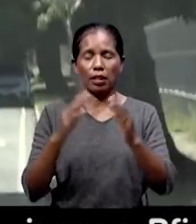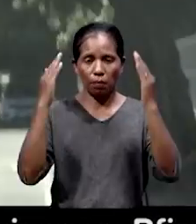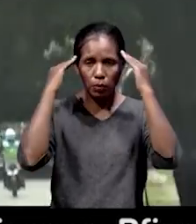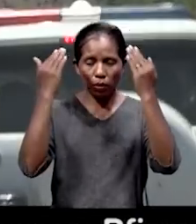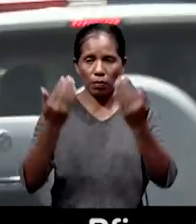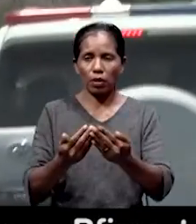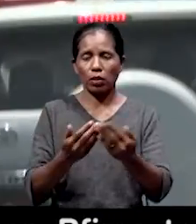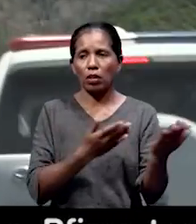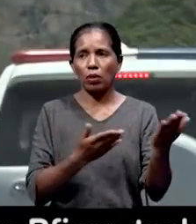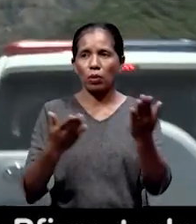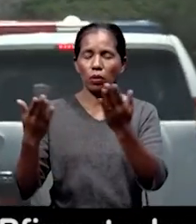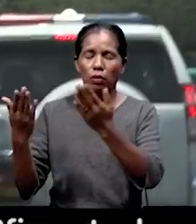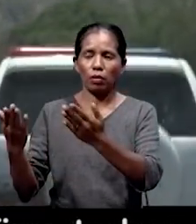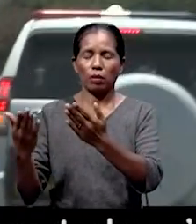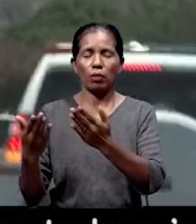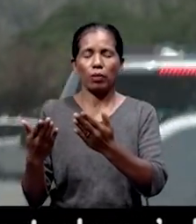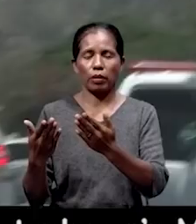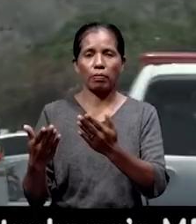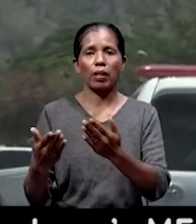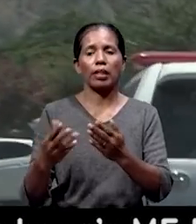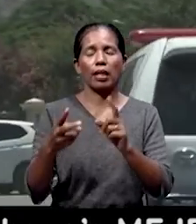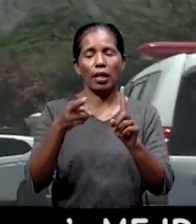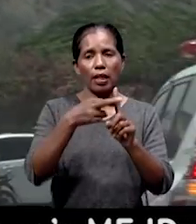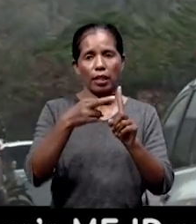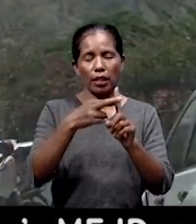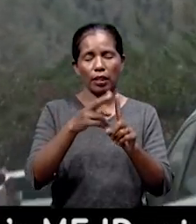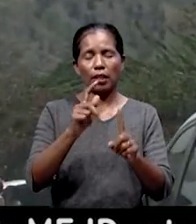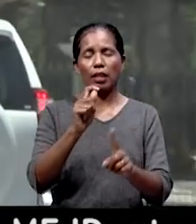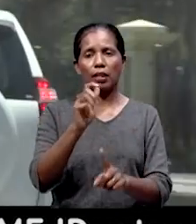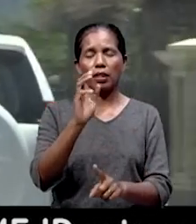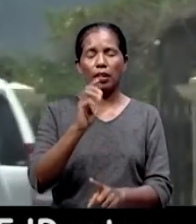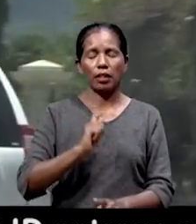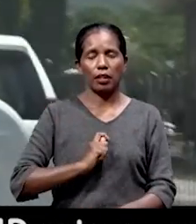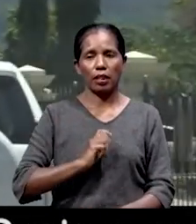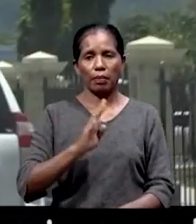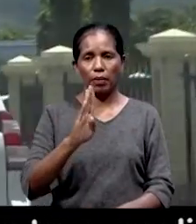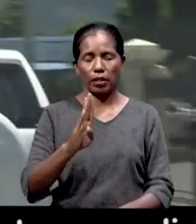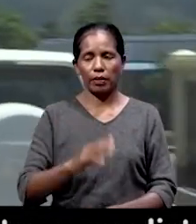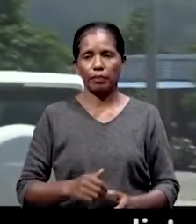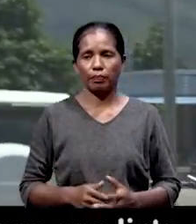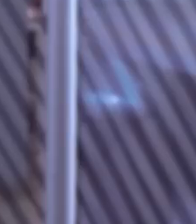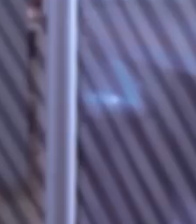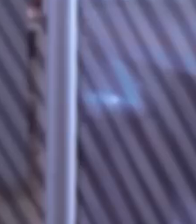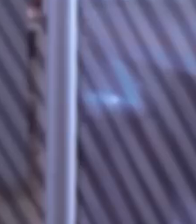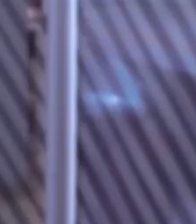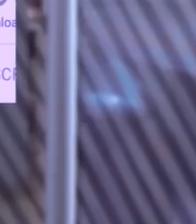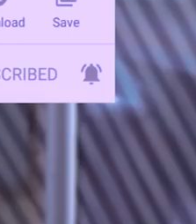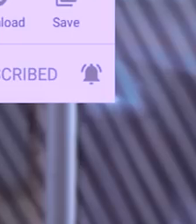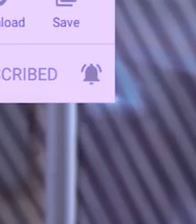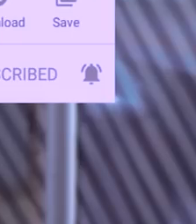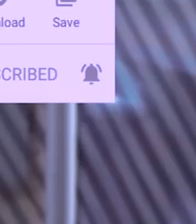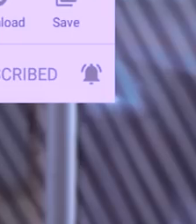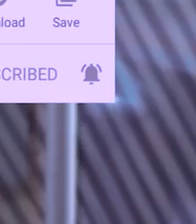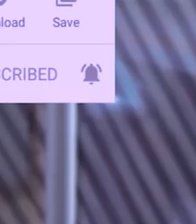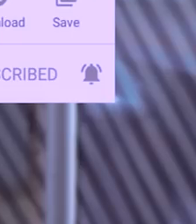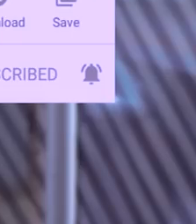ia simitériu Musulmanu Taibessi. Leopoldina de Carvalho, Dilma Suzeti, Ziemen. Que tal o